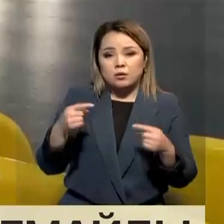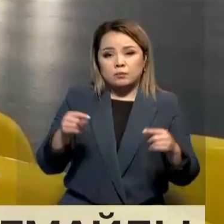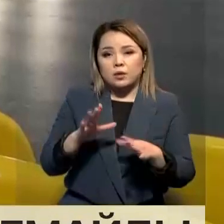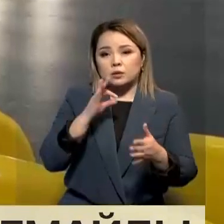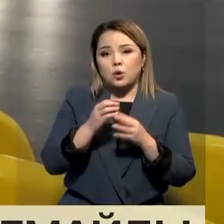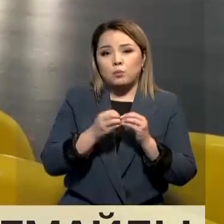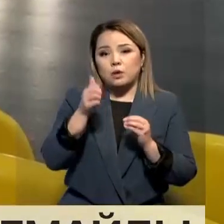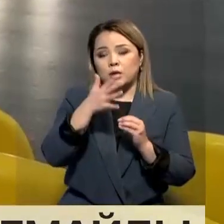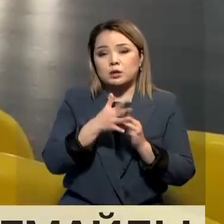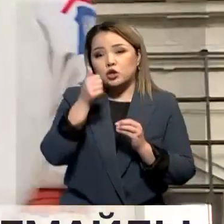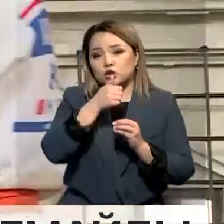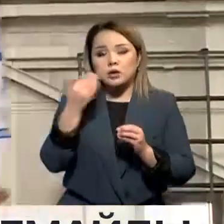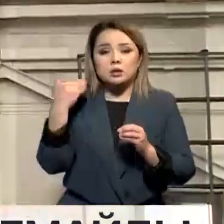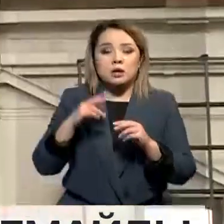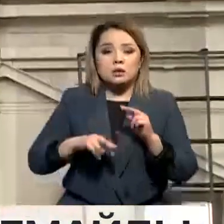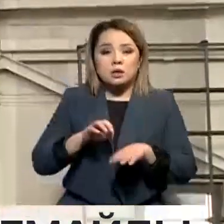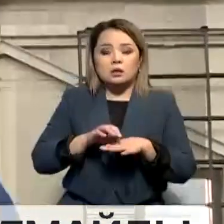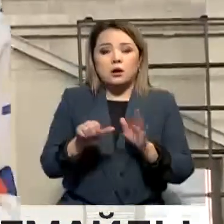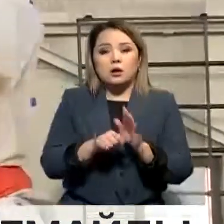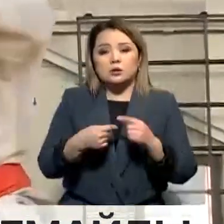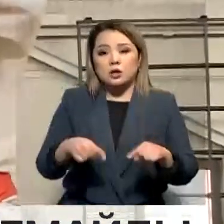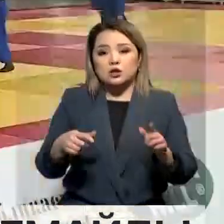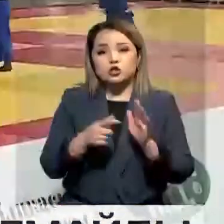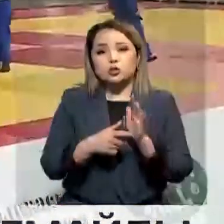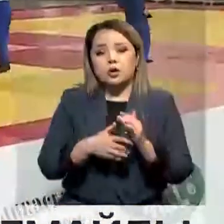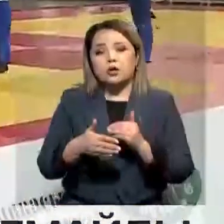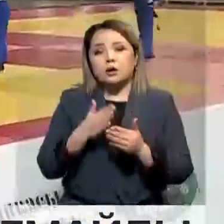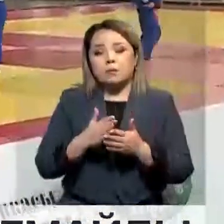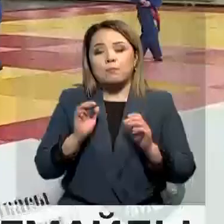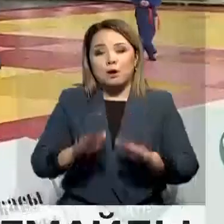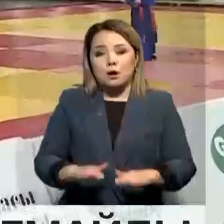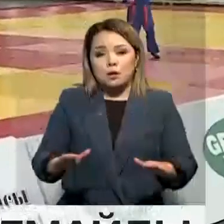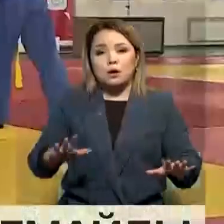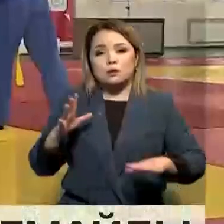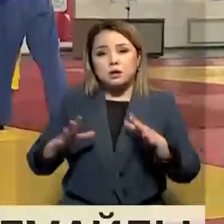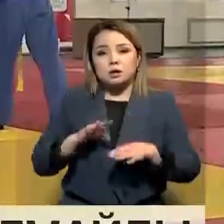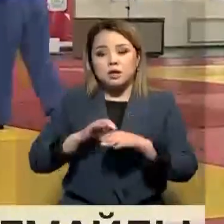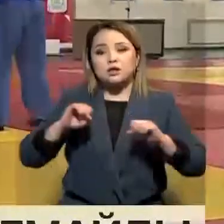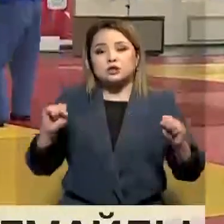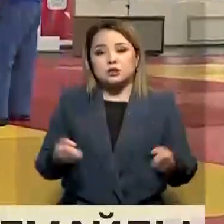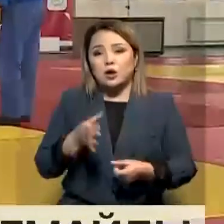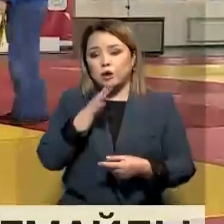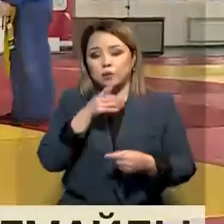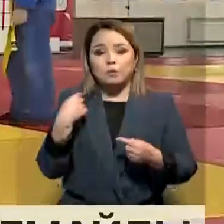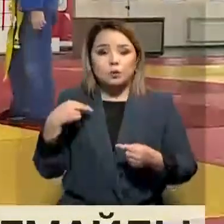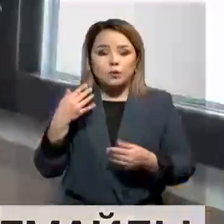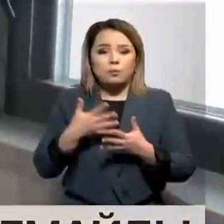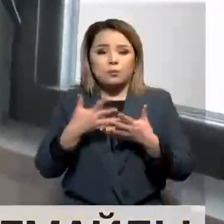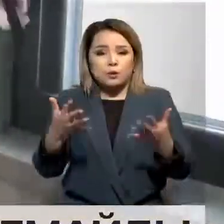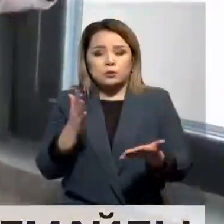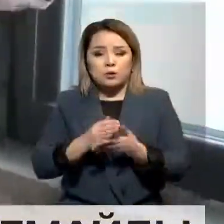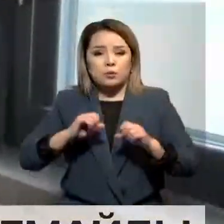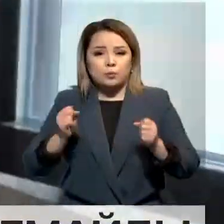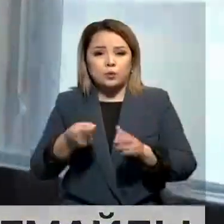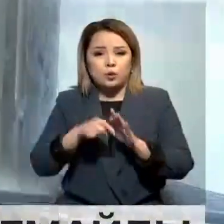жыл бұрын салынған спорт кешені, 6 спорт түрінен 700-ден астам бала осында жаттығады. Алайда қыс мезгілінде үзілістер жиі болады.